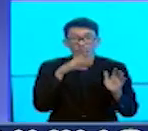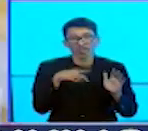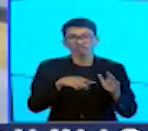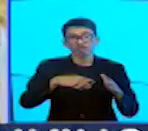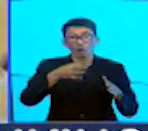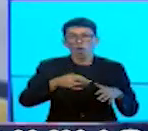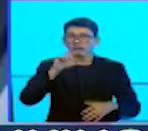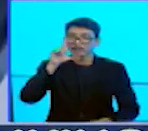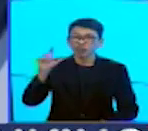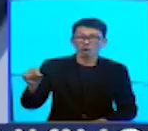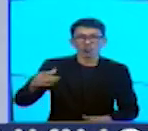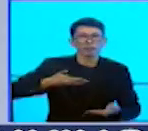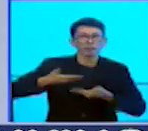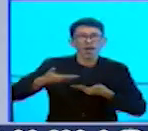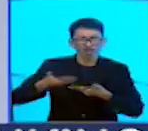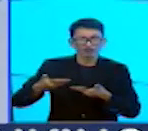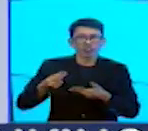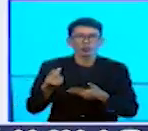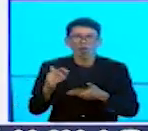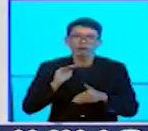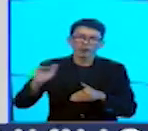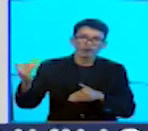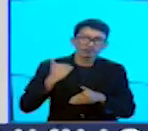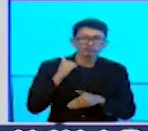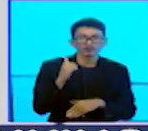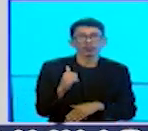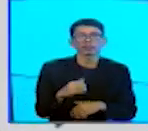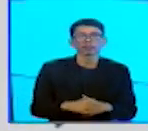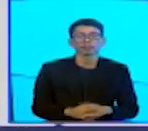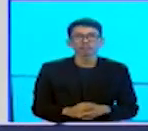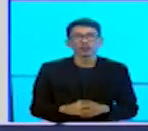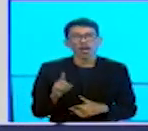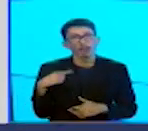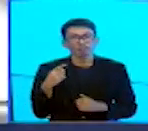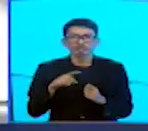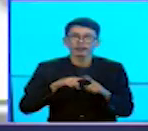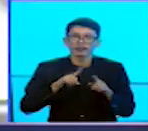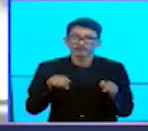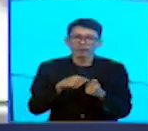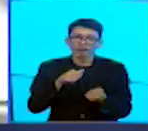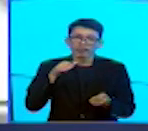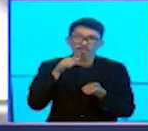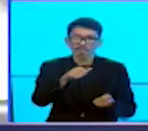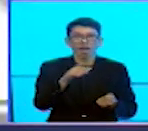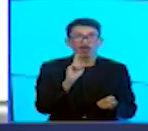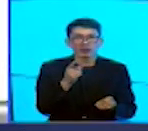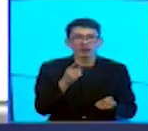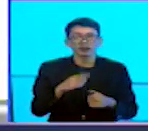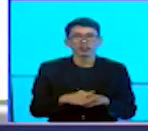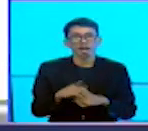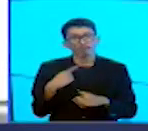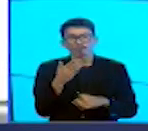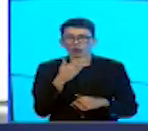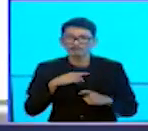bisa mendapatkan produk dan layanan yang memadai. Intinya kita sudah punya license-nya, we know how to get there, we have the strategy, we have the